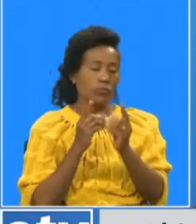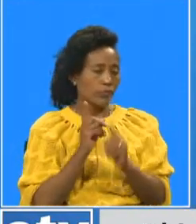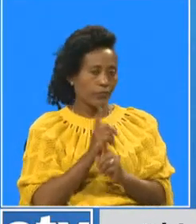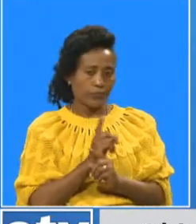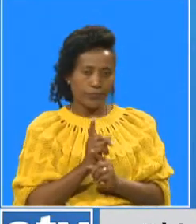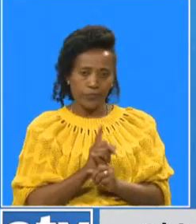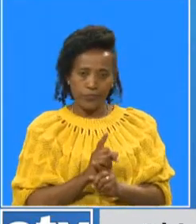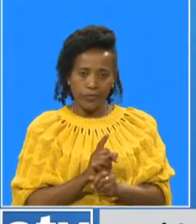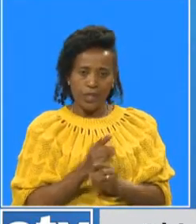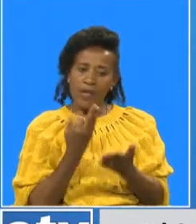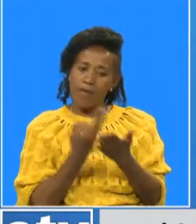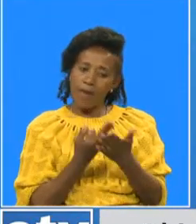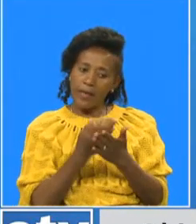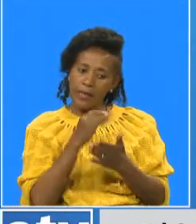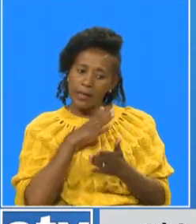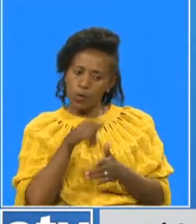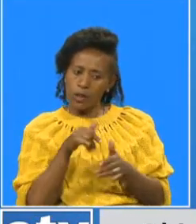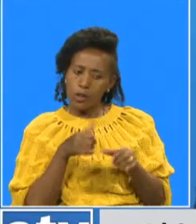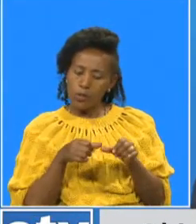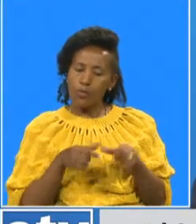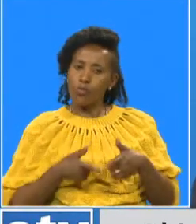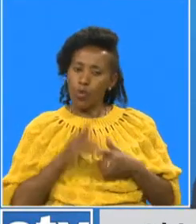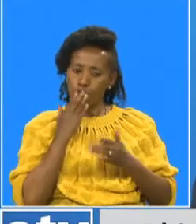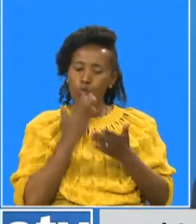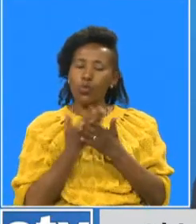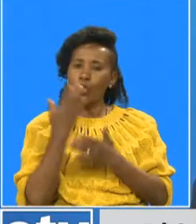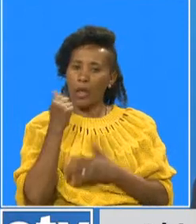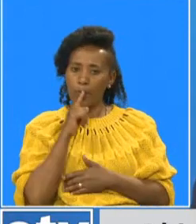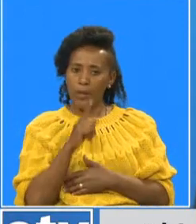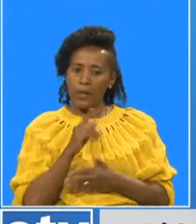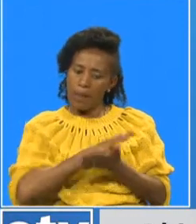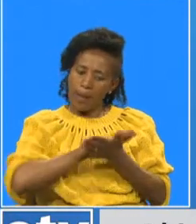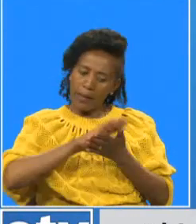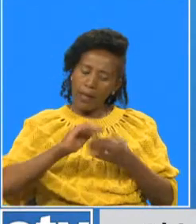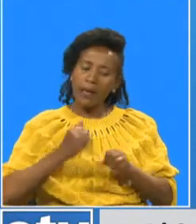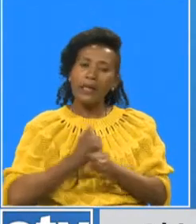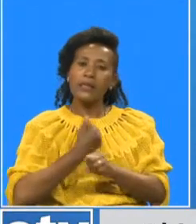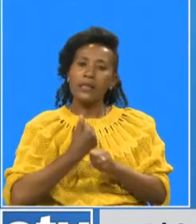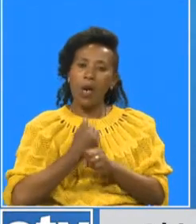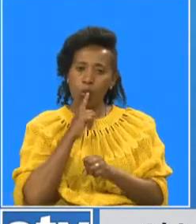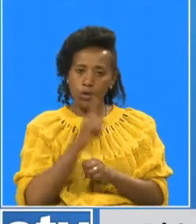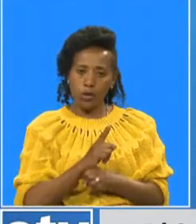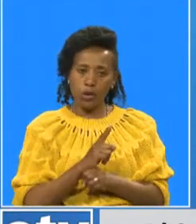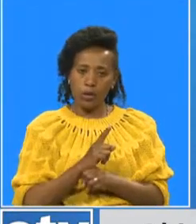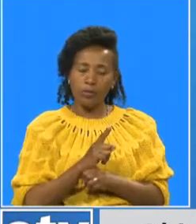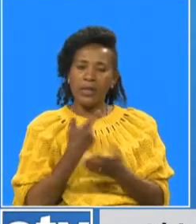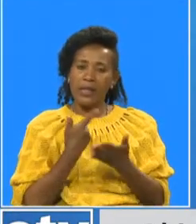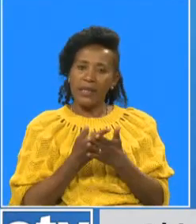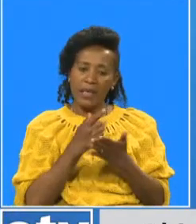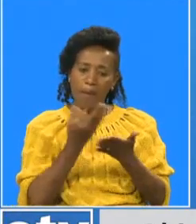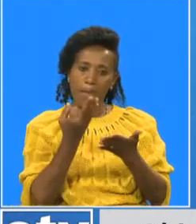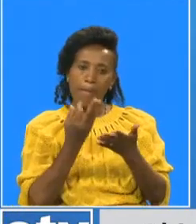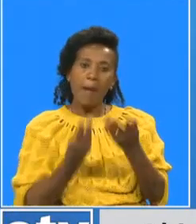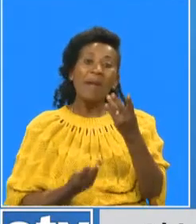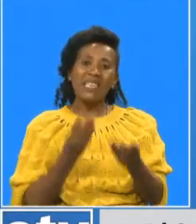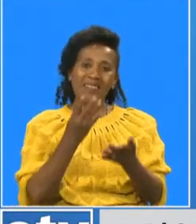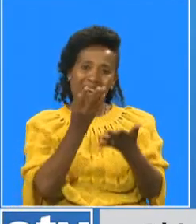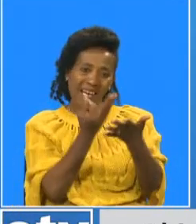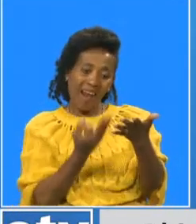የሚሰጠው የፋይናንስ ሰው እዚህ ቢኖር ጥሩ ነበር የማጣራት ስራዎችን የሆነ ክራይቴሪያ ይኖራል ብዬ ነው